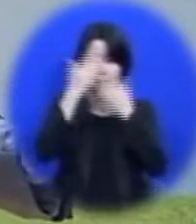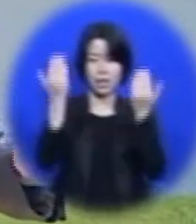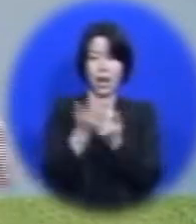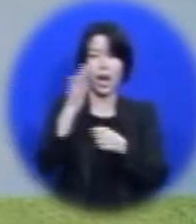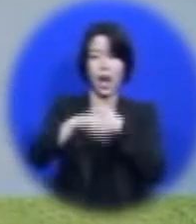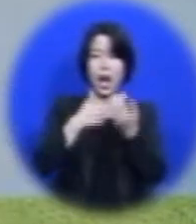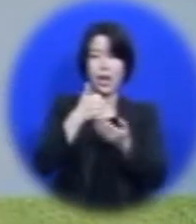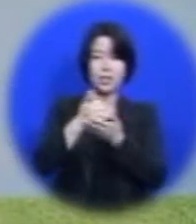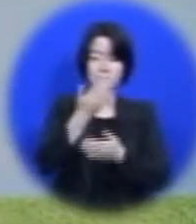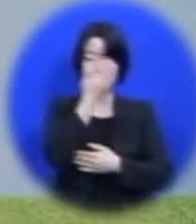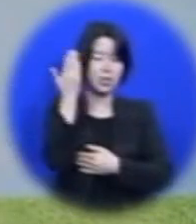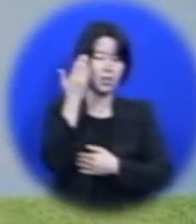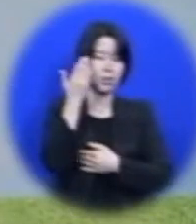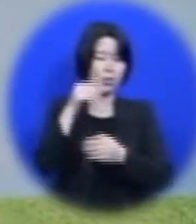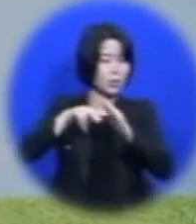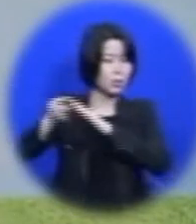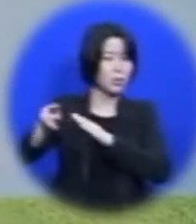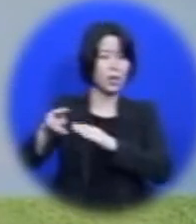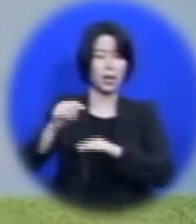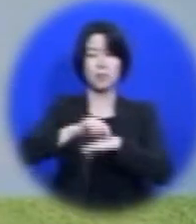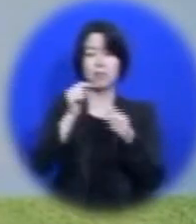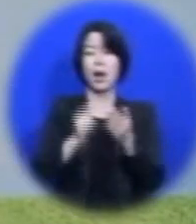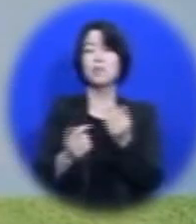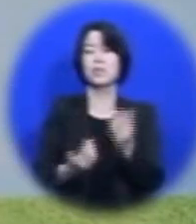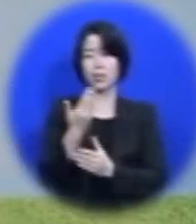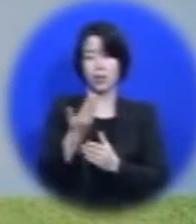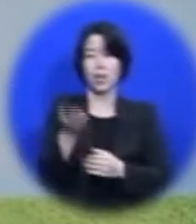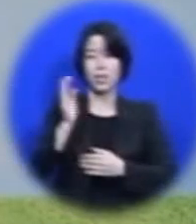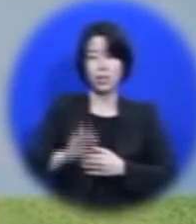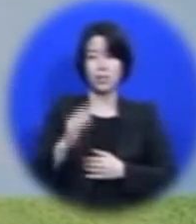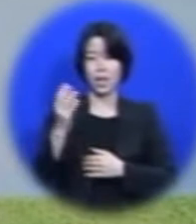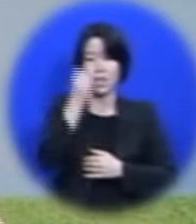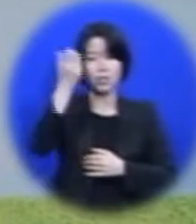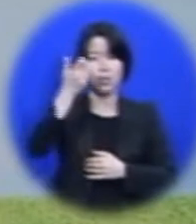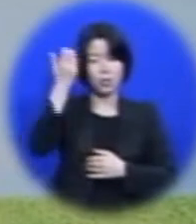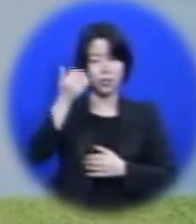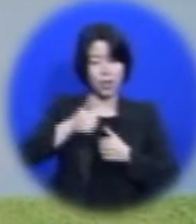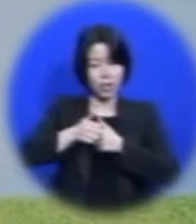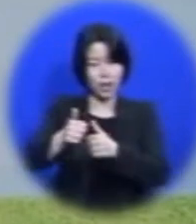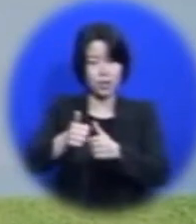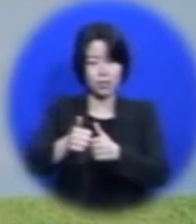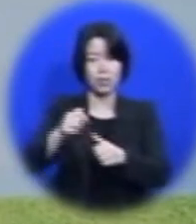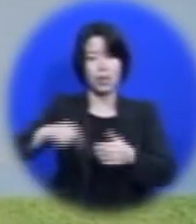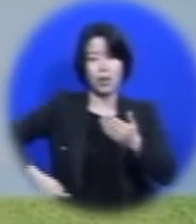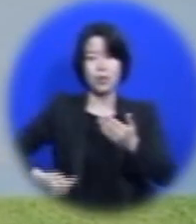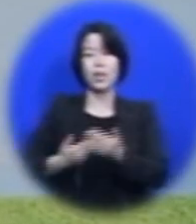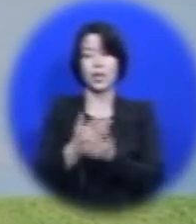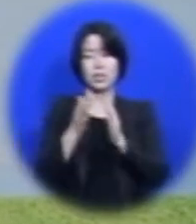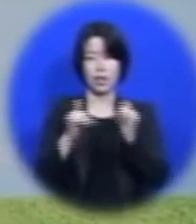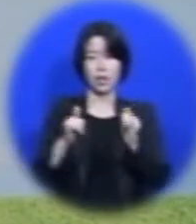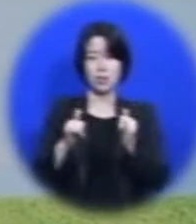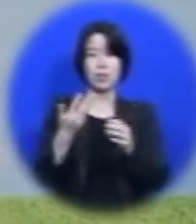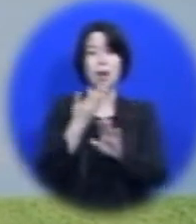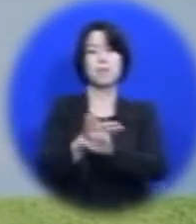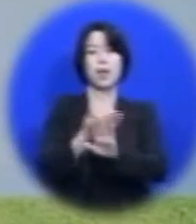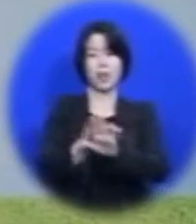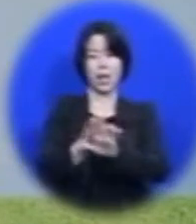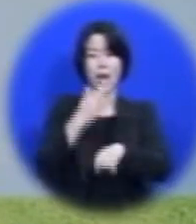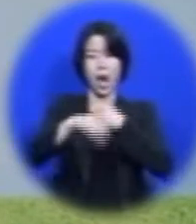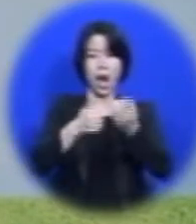도망가게 그런 마음이 생깁니다. 그런데 성령에 의해서 회개한 사람은 정반대라는 거죠. 하나님께로